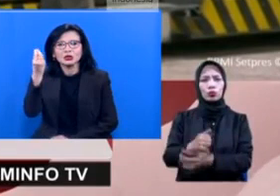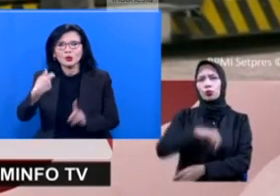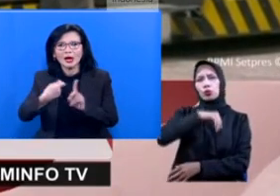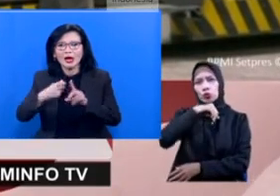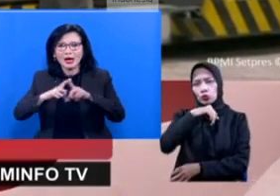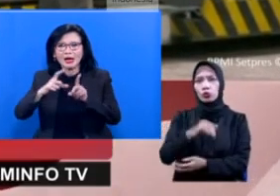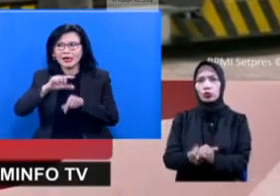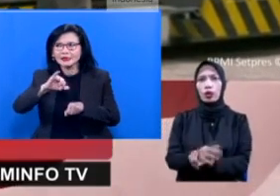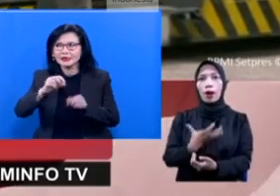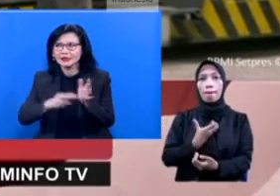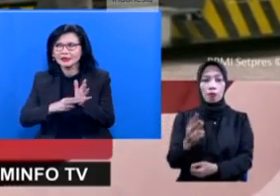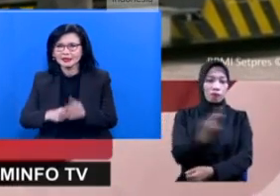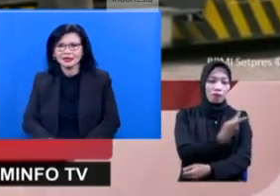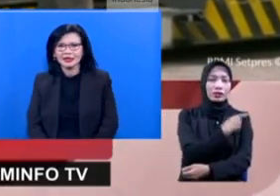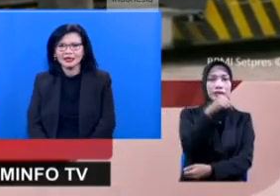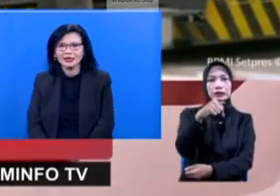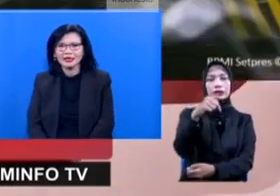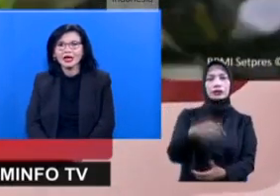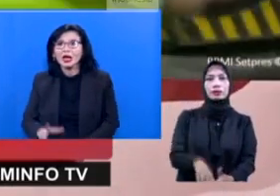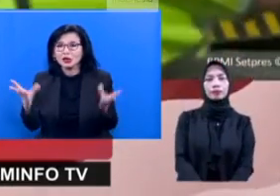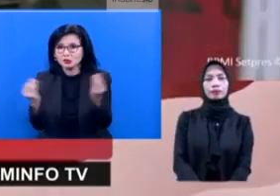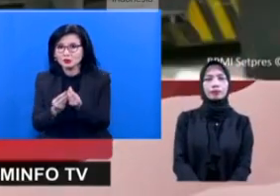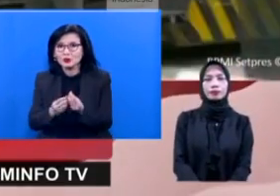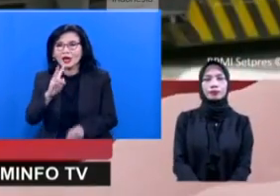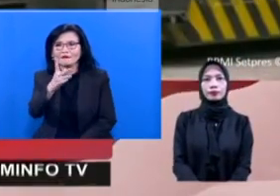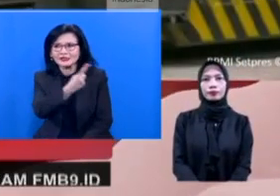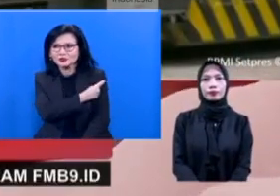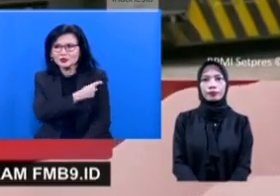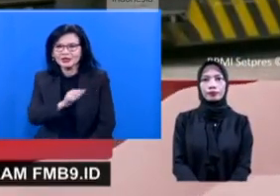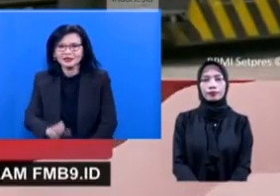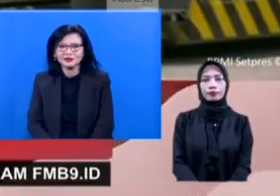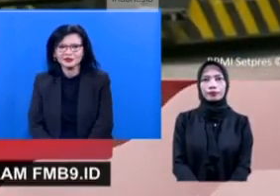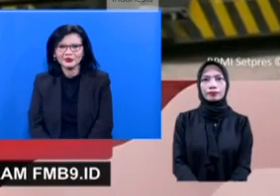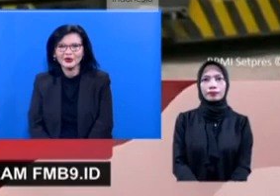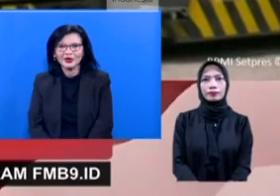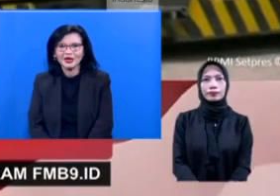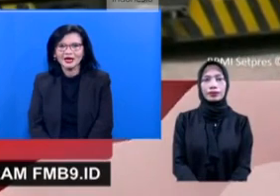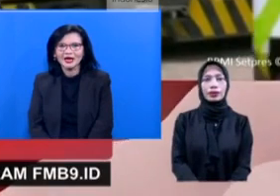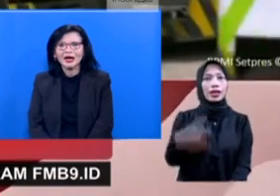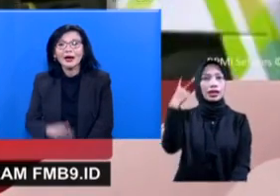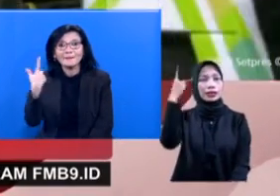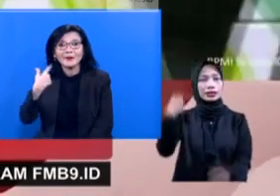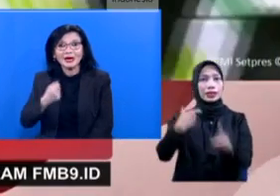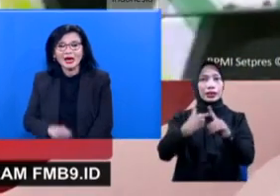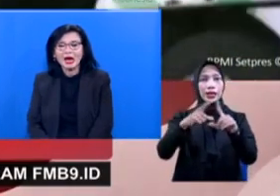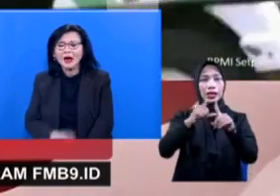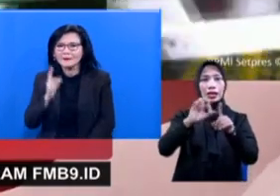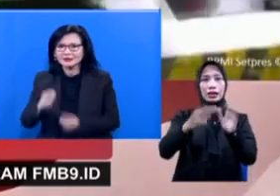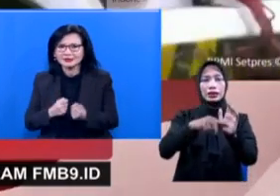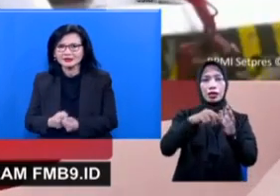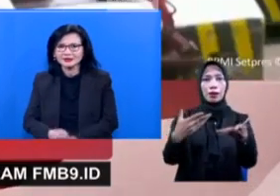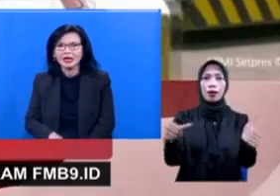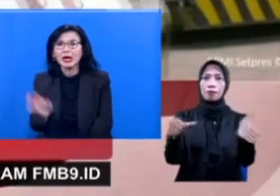mengatakan, jumlah vaksin gotong royong yang akan digunakan untuk sektor swasta ini terbatas, maka pelaksanaannya tidak akan